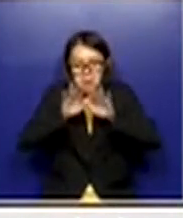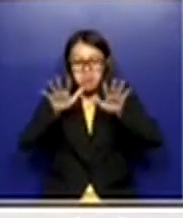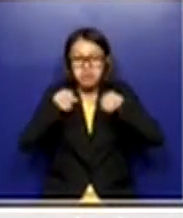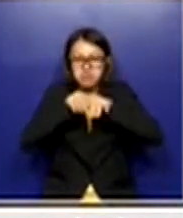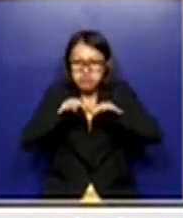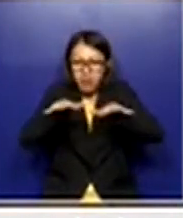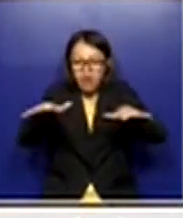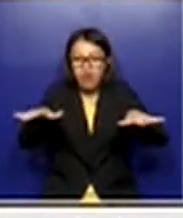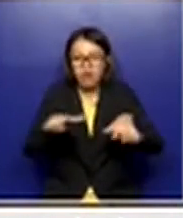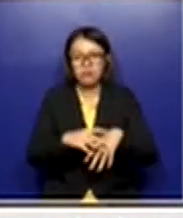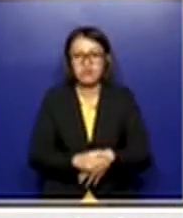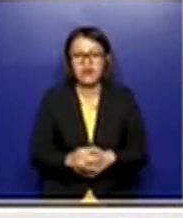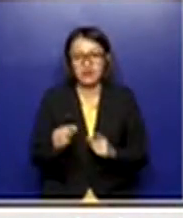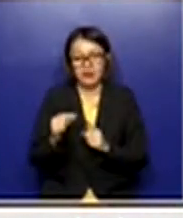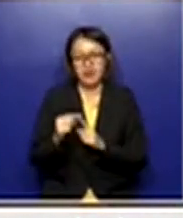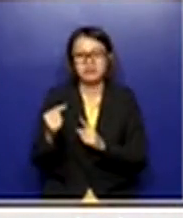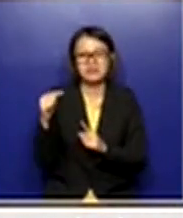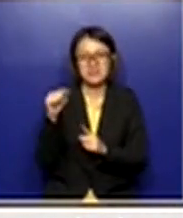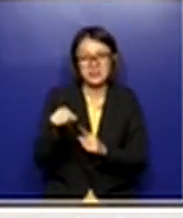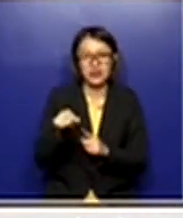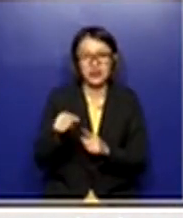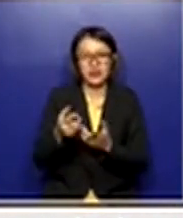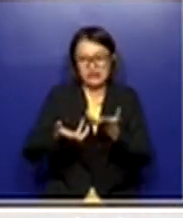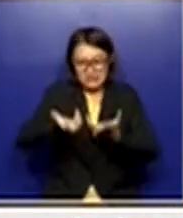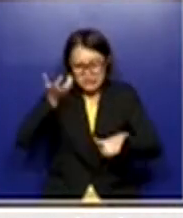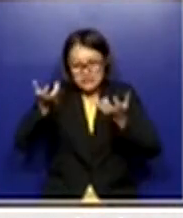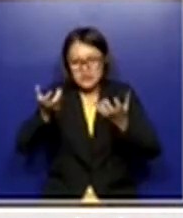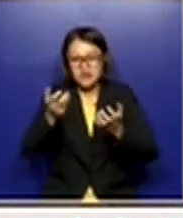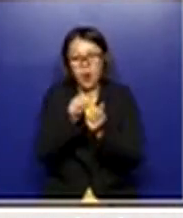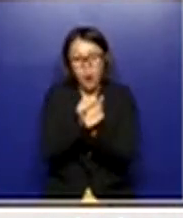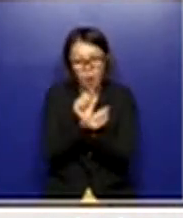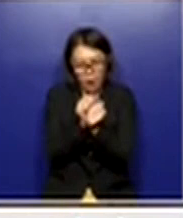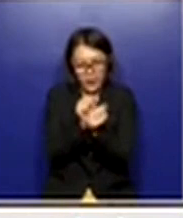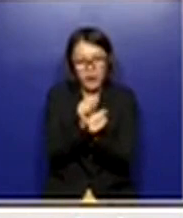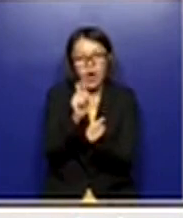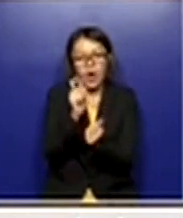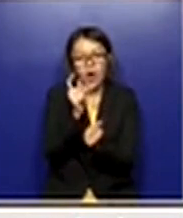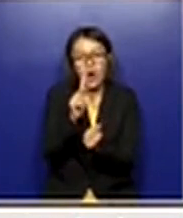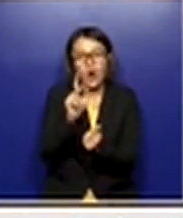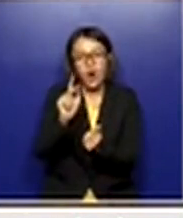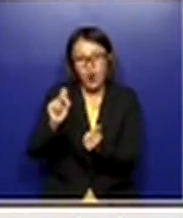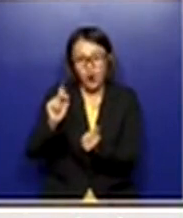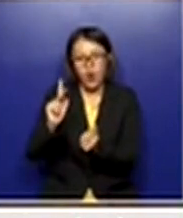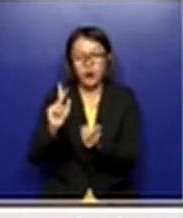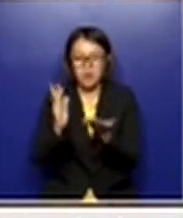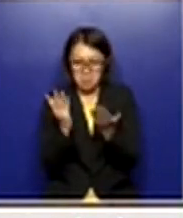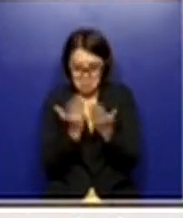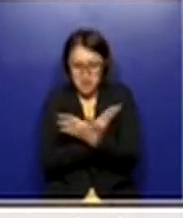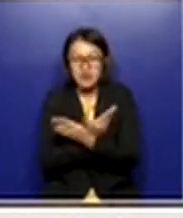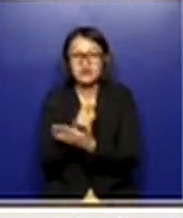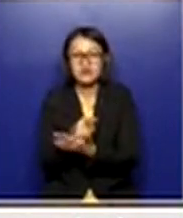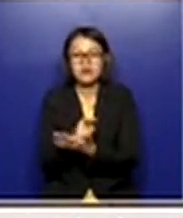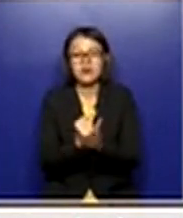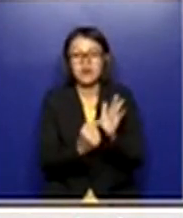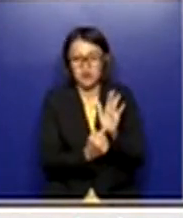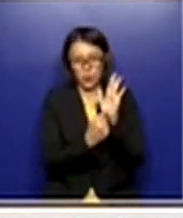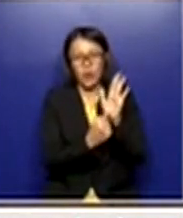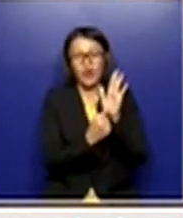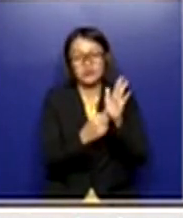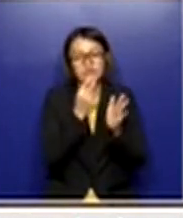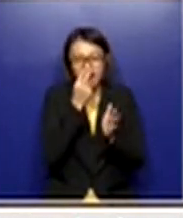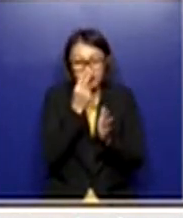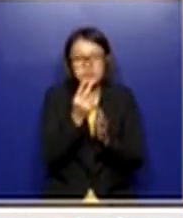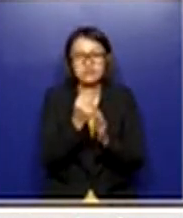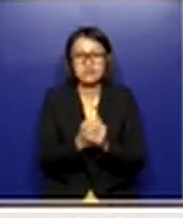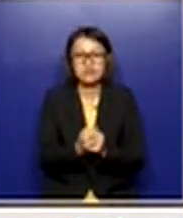นะคะได้มีคำสั่งให้มีการรื้อข้อขอยอย่างเป็นทางการแล้วก็นำไปสู่การเปลี่ยนแปลงอันนี้เป็นหนึ่งตัวอย่างที่เกิดขึ้นนะค